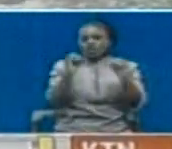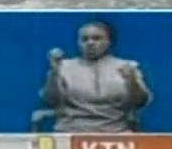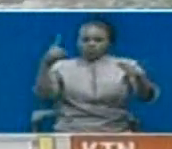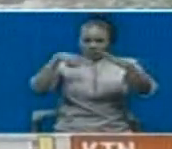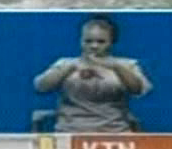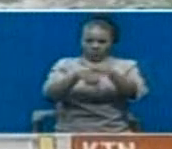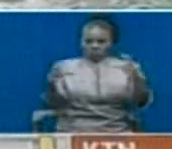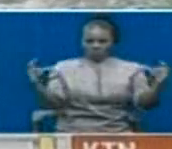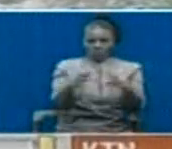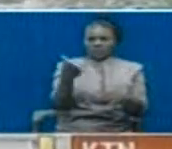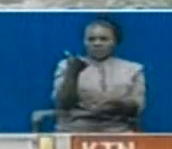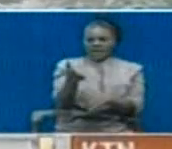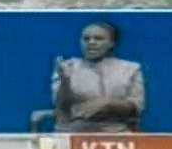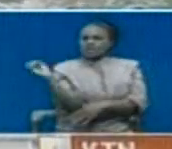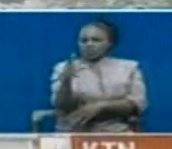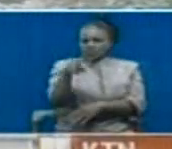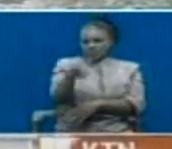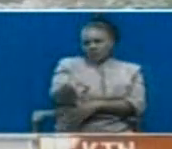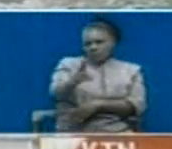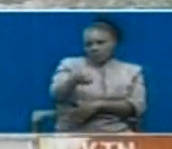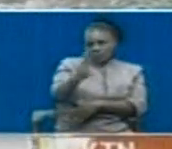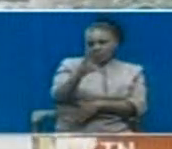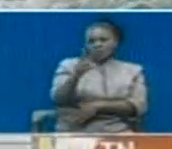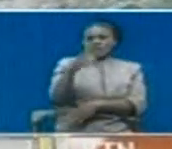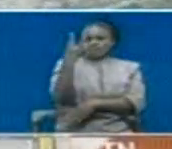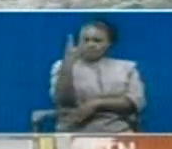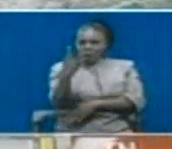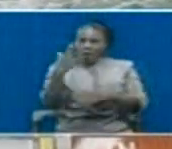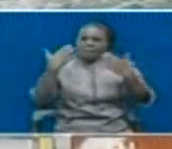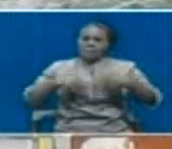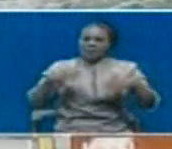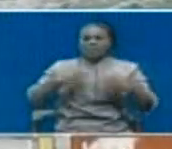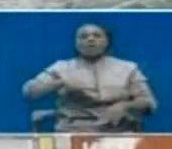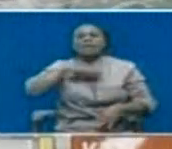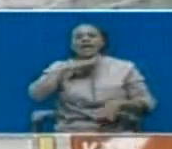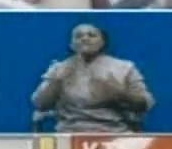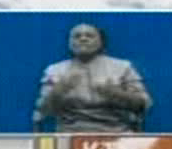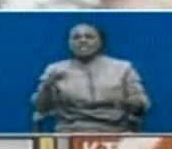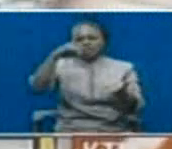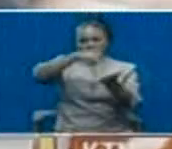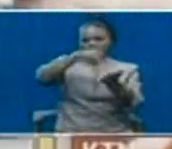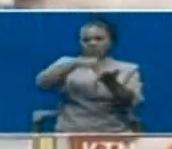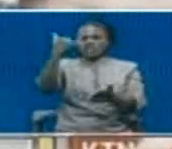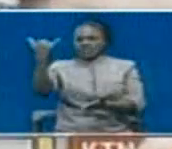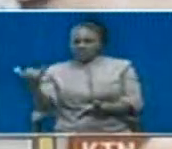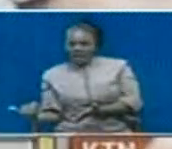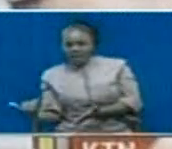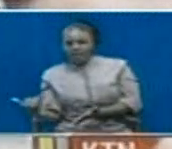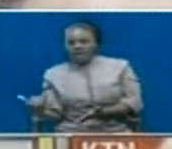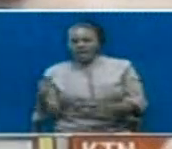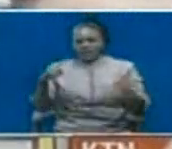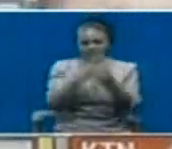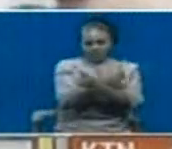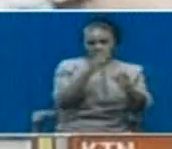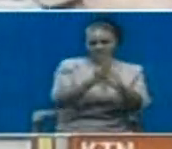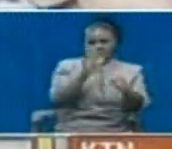na wakazi wa mtaa wa Soweto kwa kupigwa risasi na watu wengine wanne wakifariki wakiwemo mtoto na watu